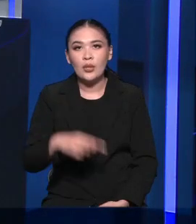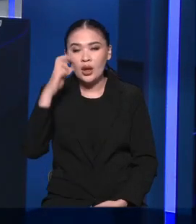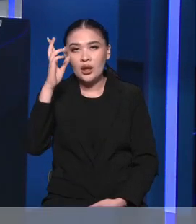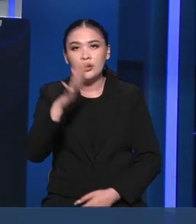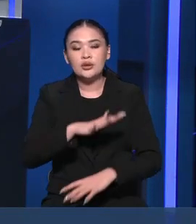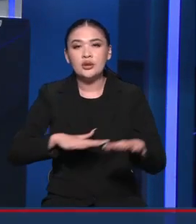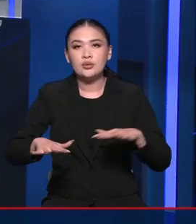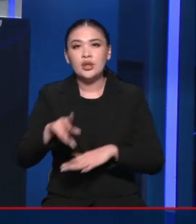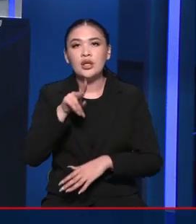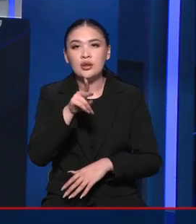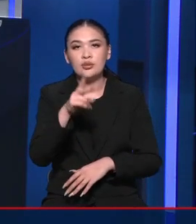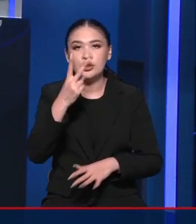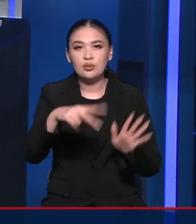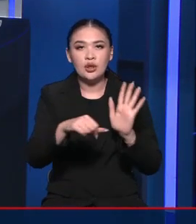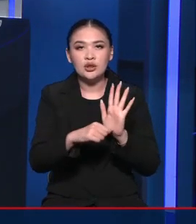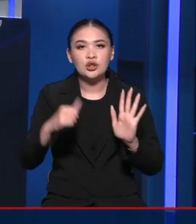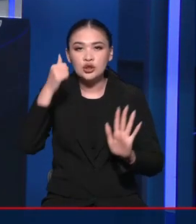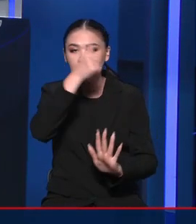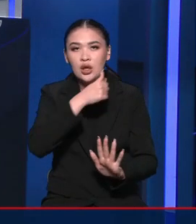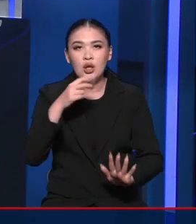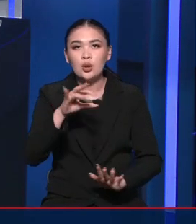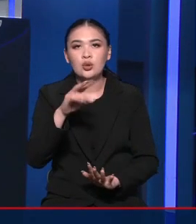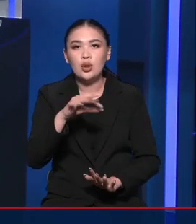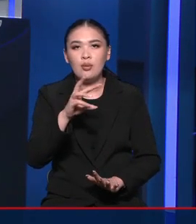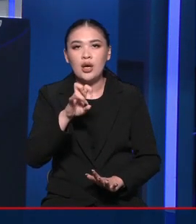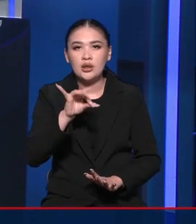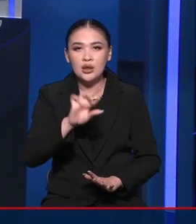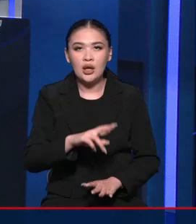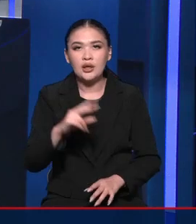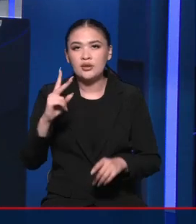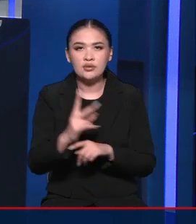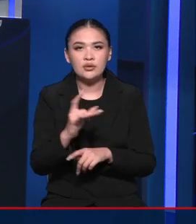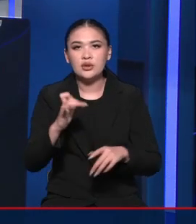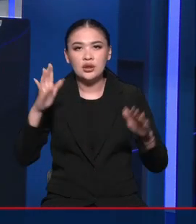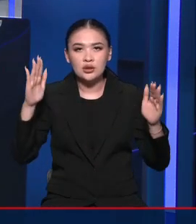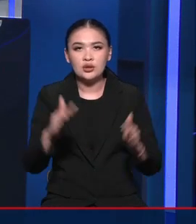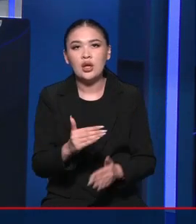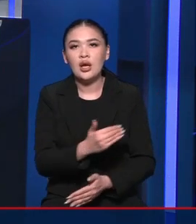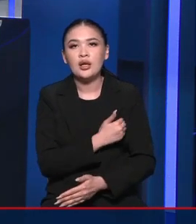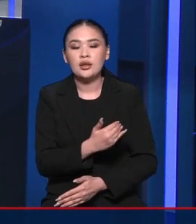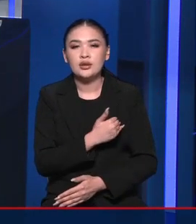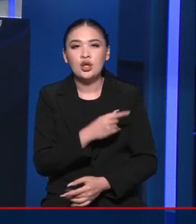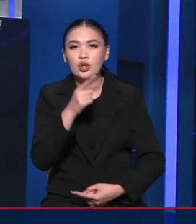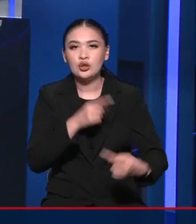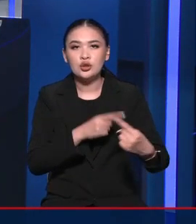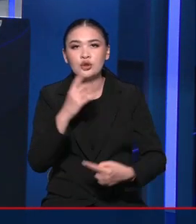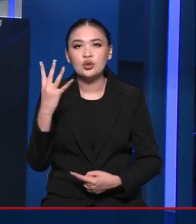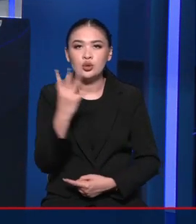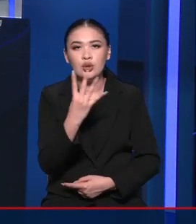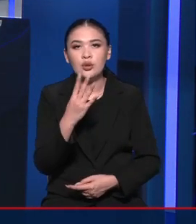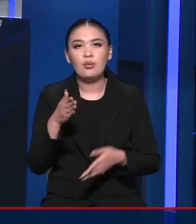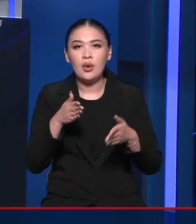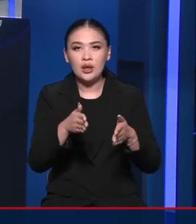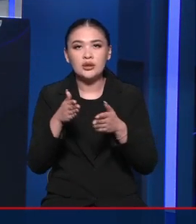Ермзе 2026 жылға дейін ұлудамандардың санын екесе азайту көзделген. Жалпы қоғам дертмен күрес 4 бағыт бойынша